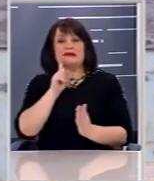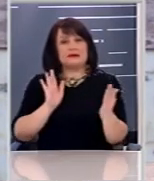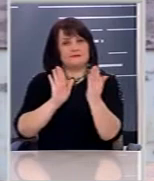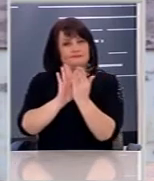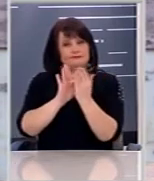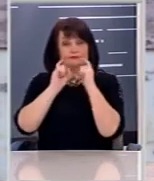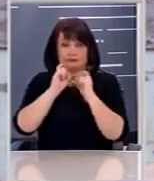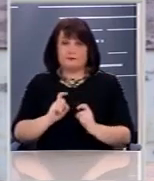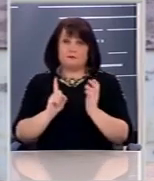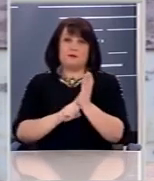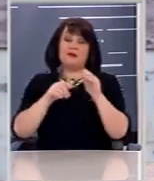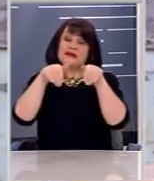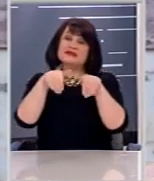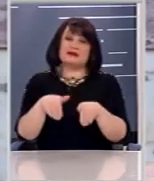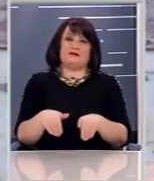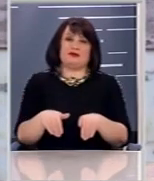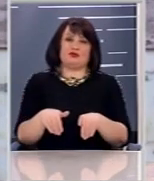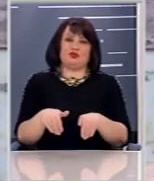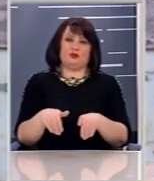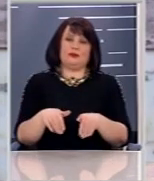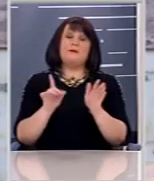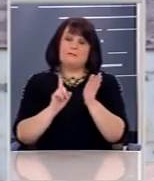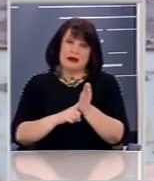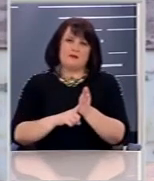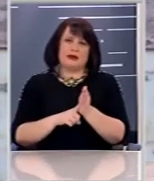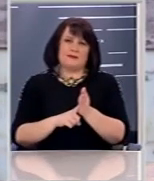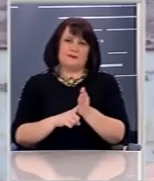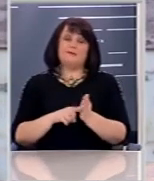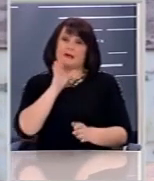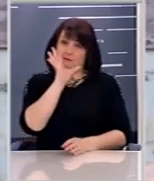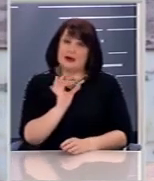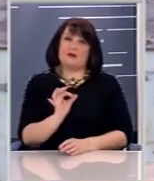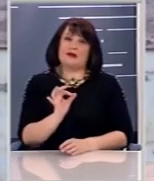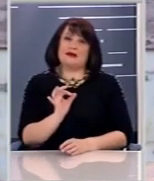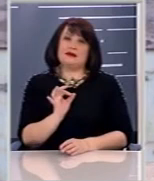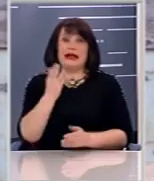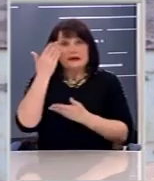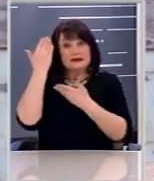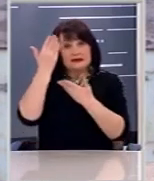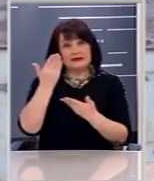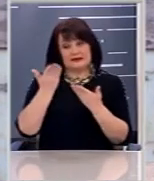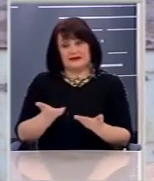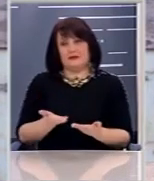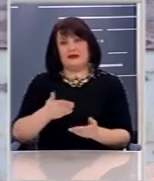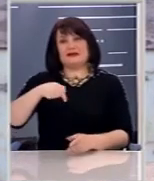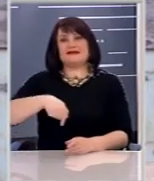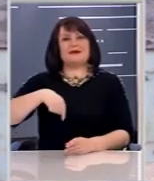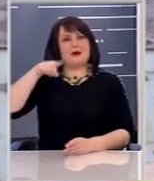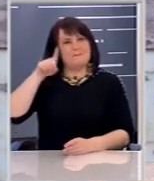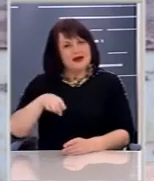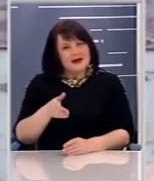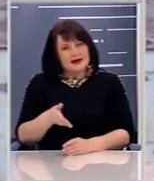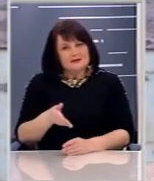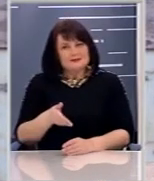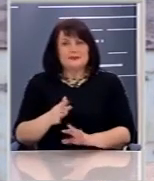οφείλουμε ένα σεβασμό, οφείλουμε πραγματικά να τις τιμήσουμε τη σημερινή ημέρα,